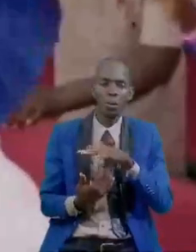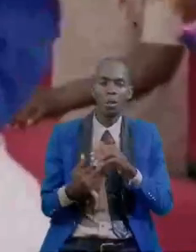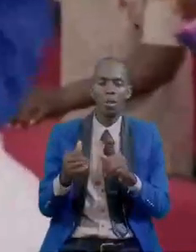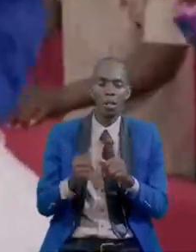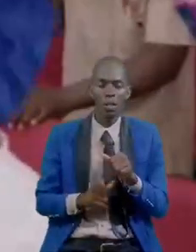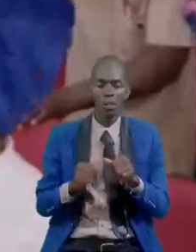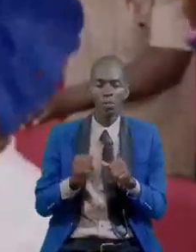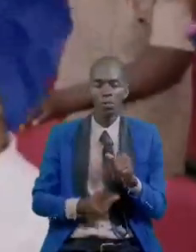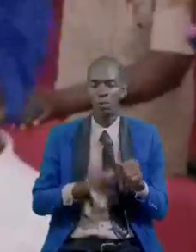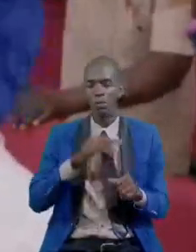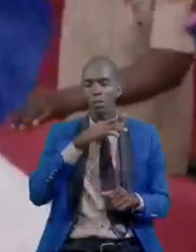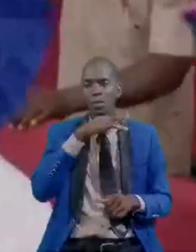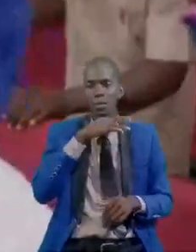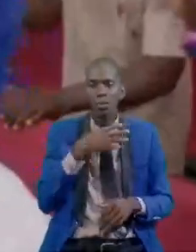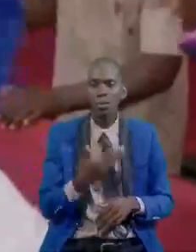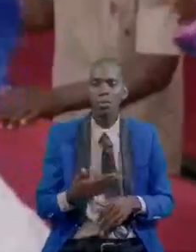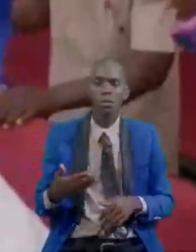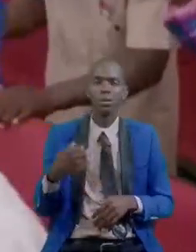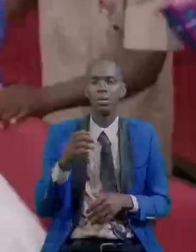et brûle toute paille.